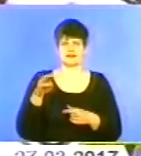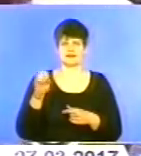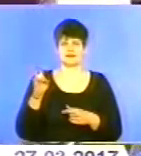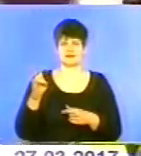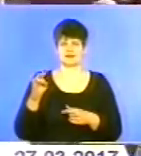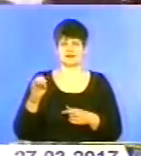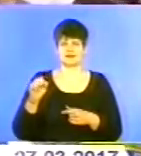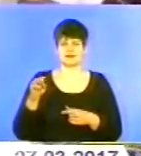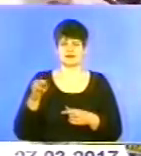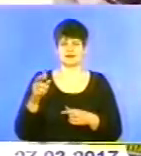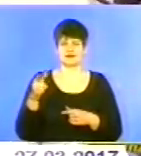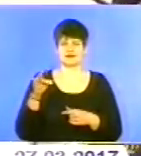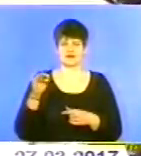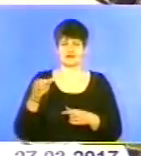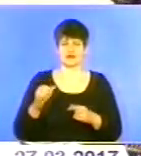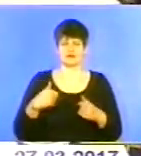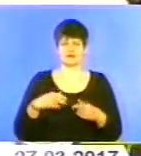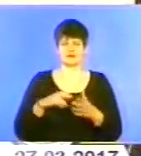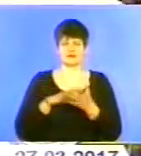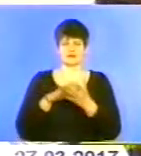кожним містом. Ми його передаємо